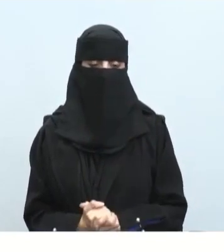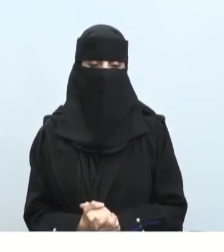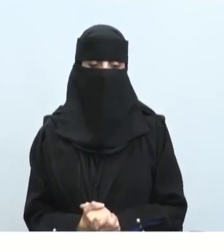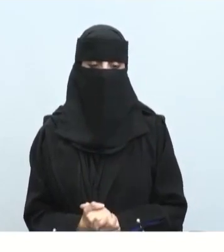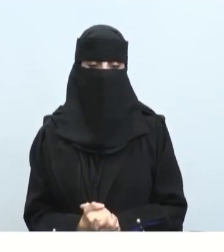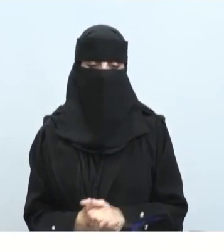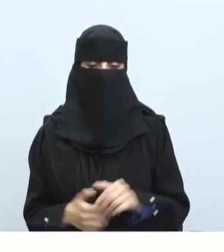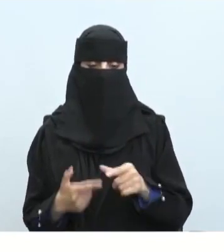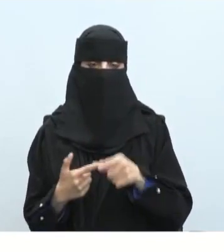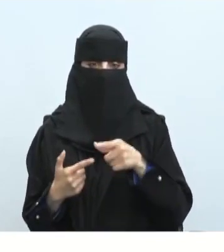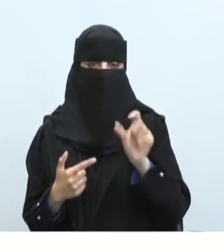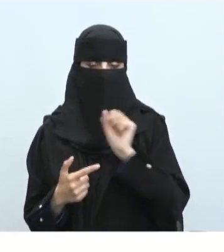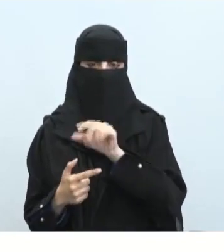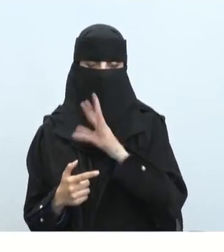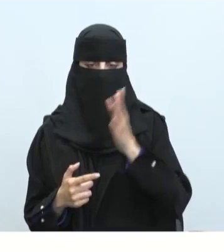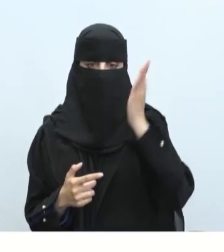خبره